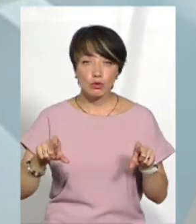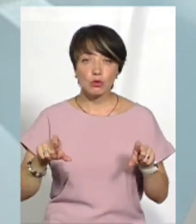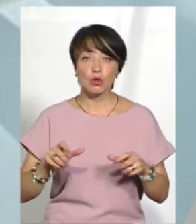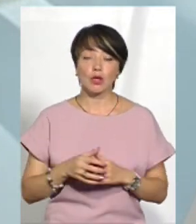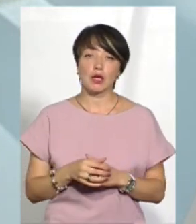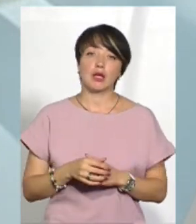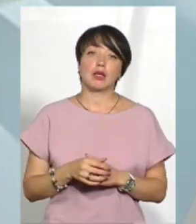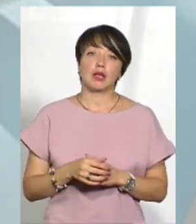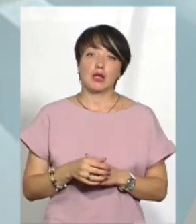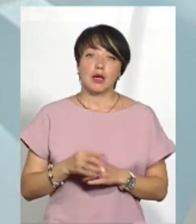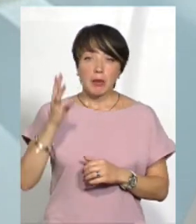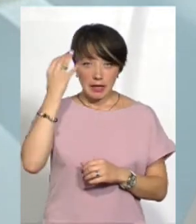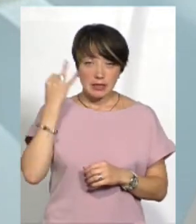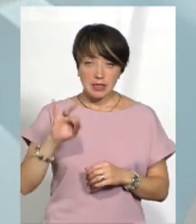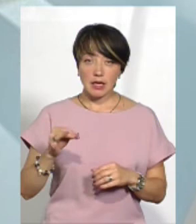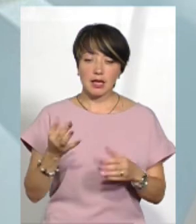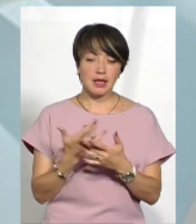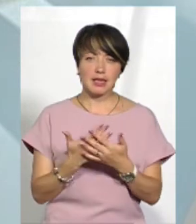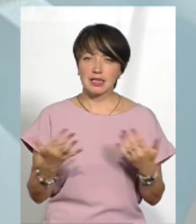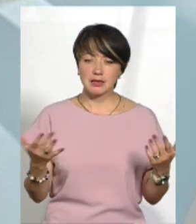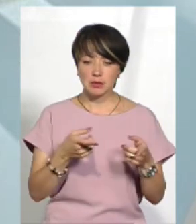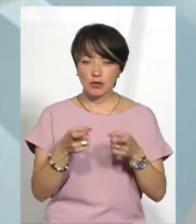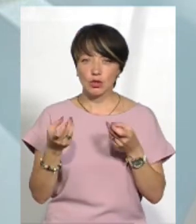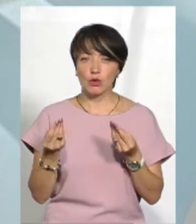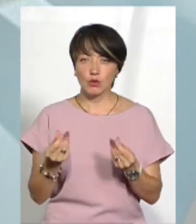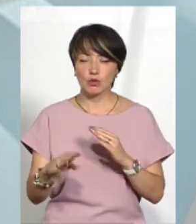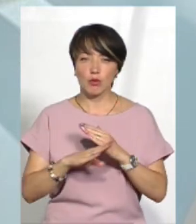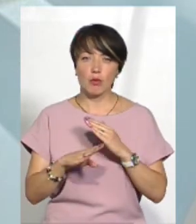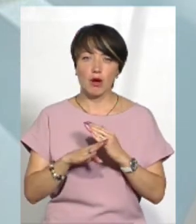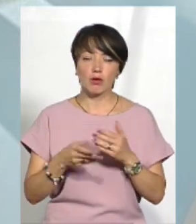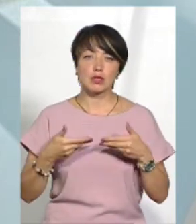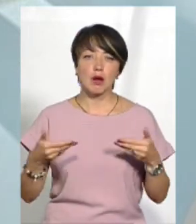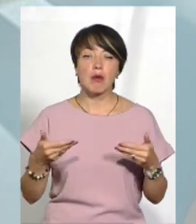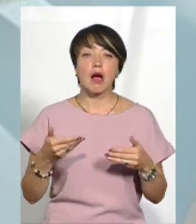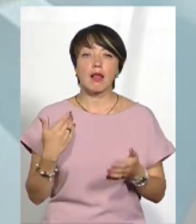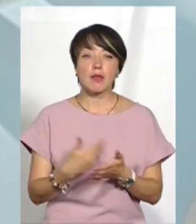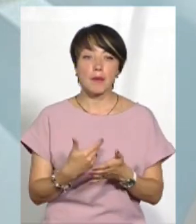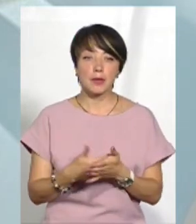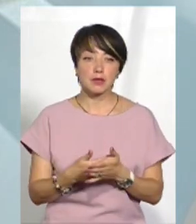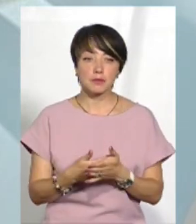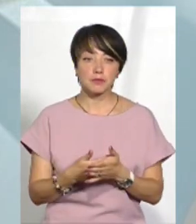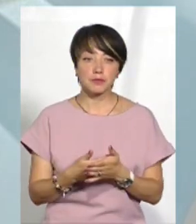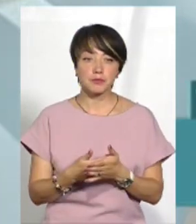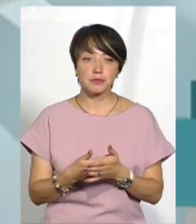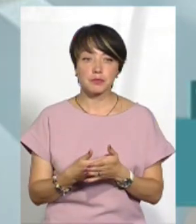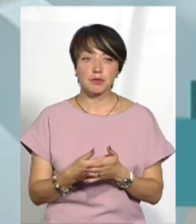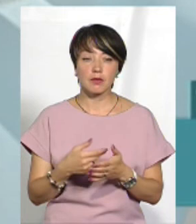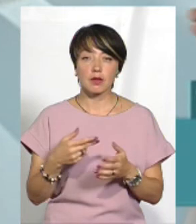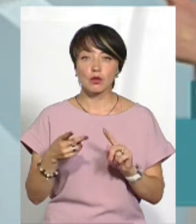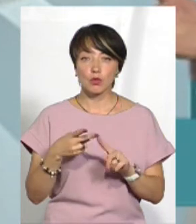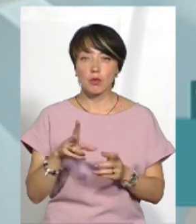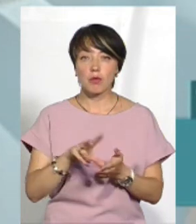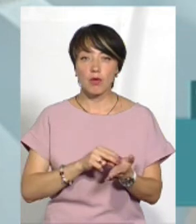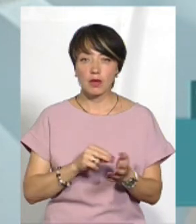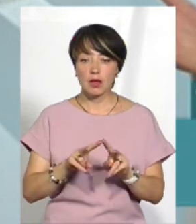от Хмельницький, які різними джерелами сьогодні допомагають нам. От, наприклад, другий приклад